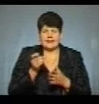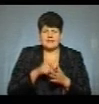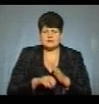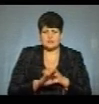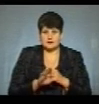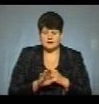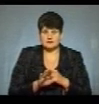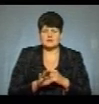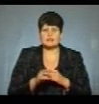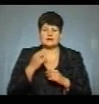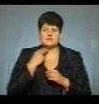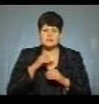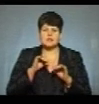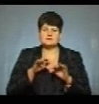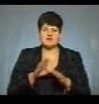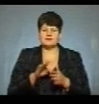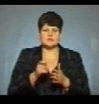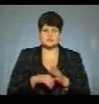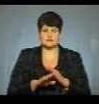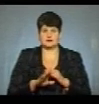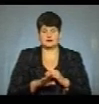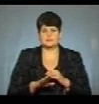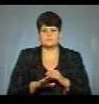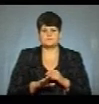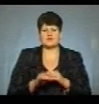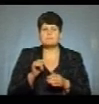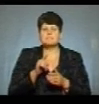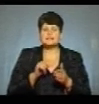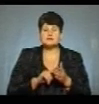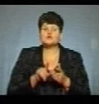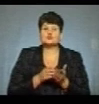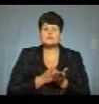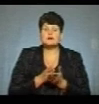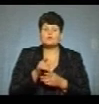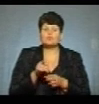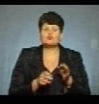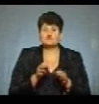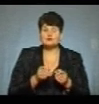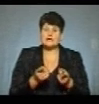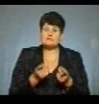закрите. Кримінальне провадження не закрите. Питання щодо направлення його до суду і